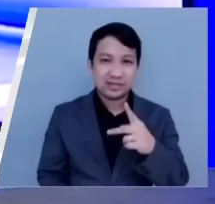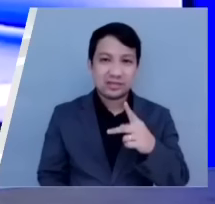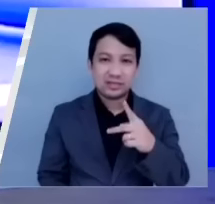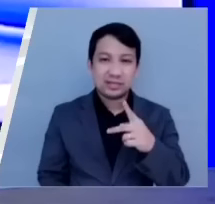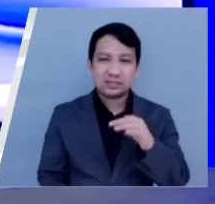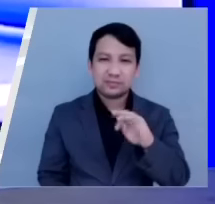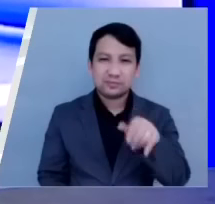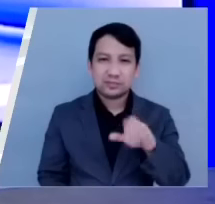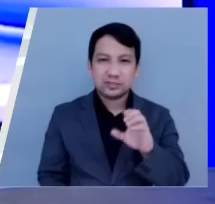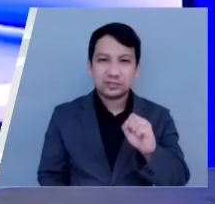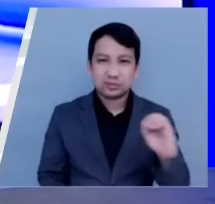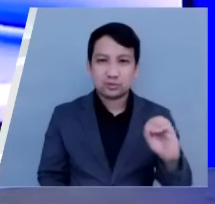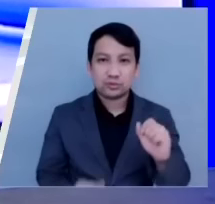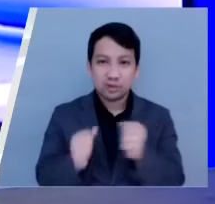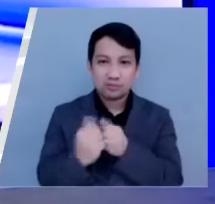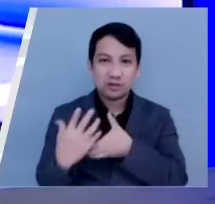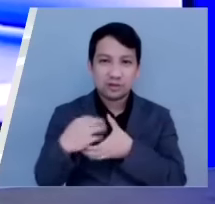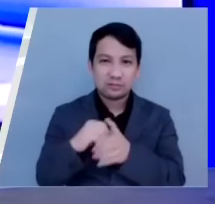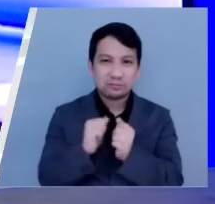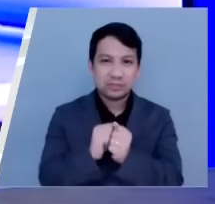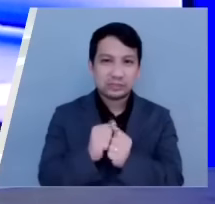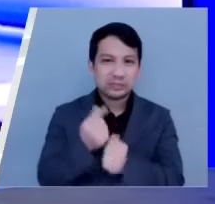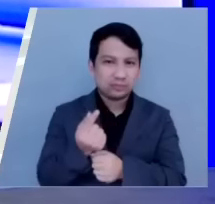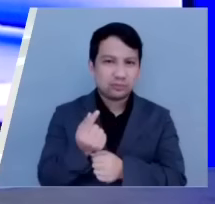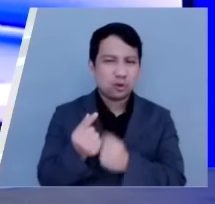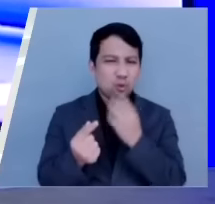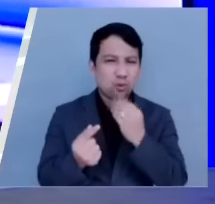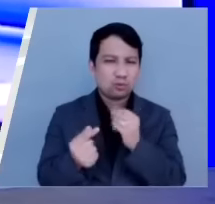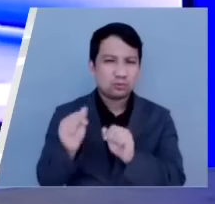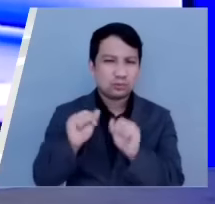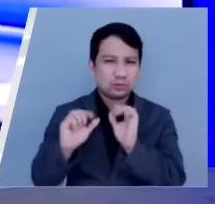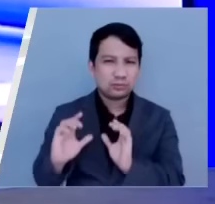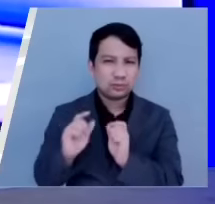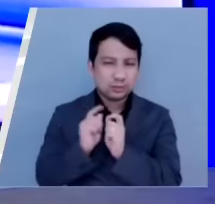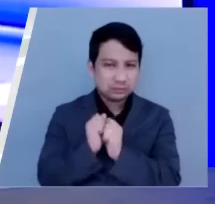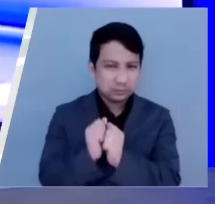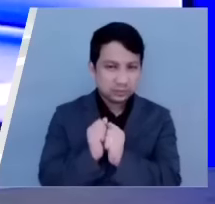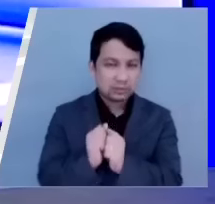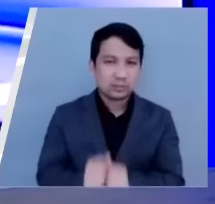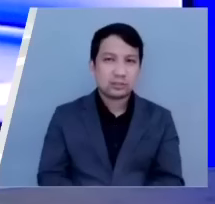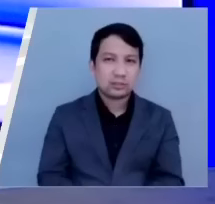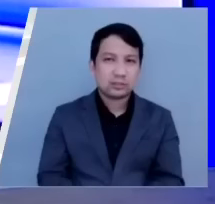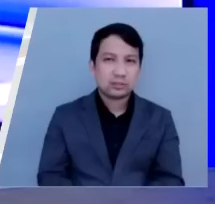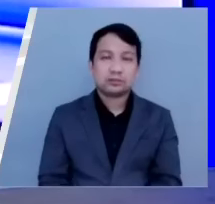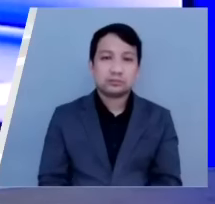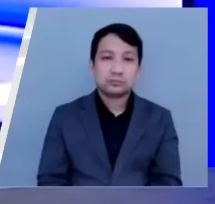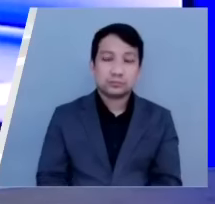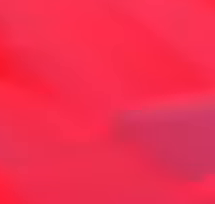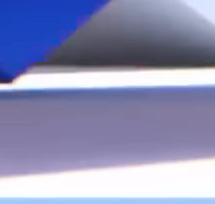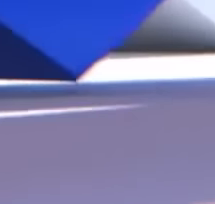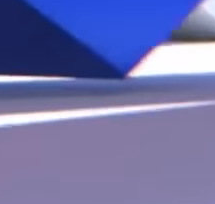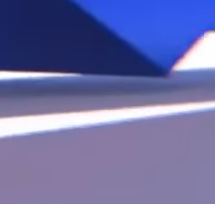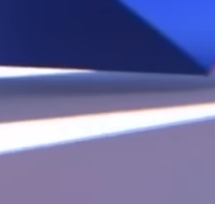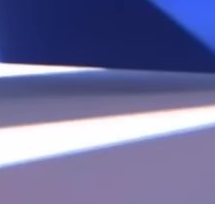officially part of the fam, sino kaya ang kapuso stars na gusto niyang makatrabaho soon? Makichika kay Aubrey